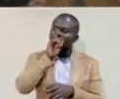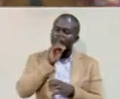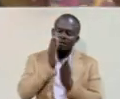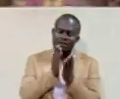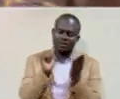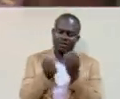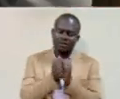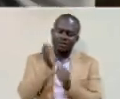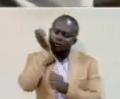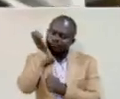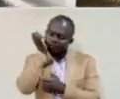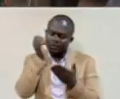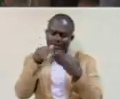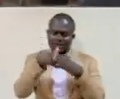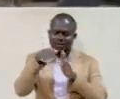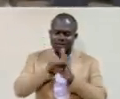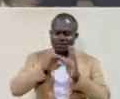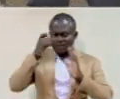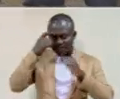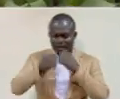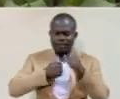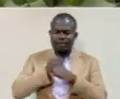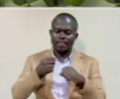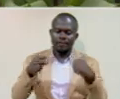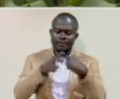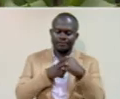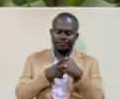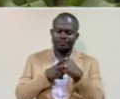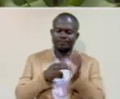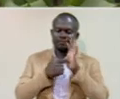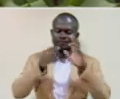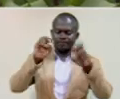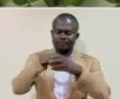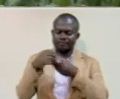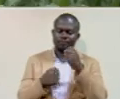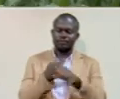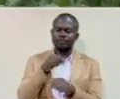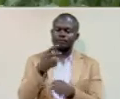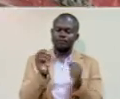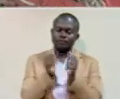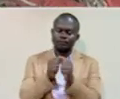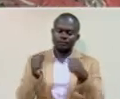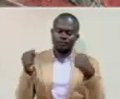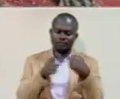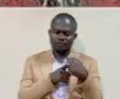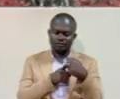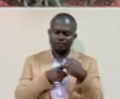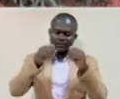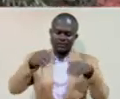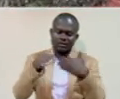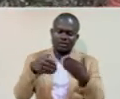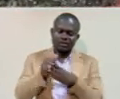imyumbati n'ibirayi muri gahunda ya guverinoma y'imyaka 7 igaragaza ko mu mwaka w'2016